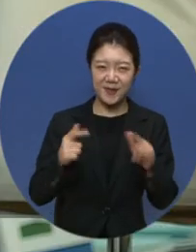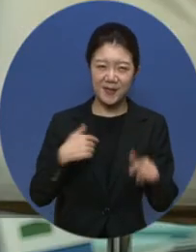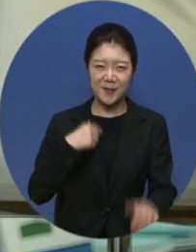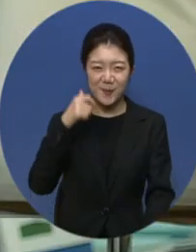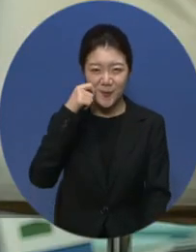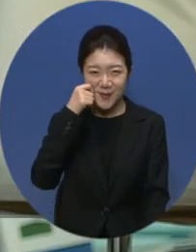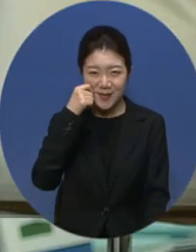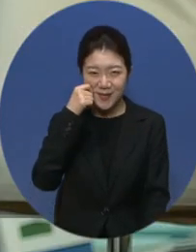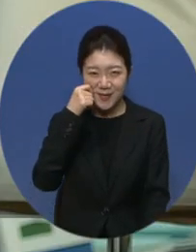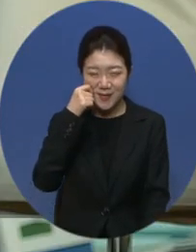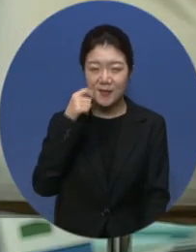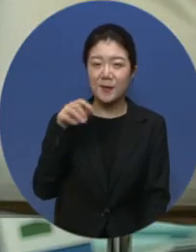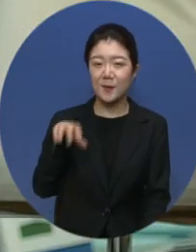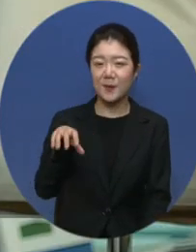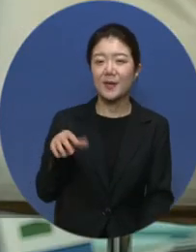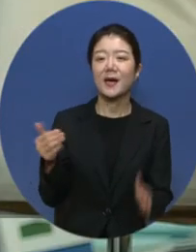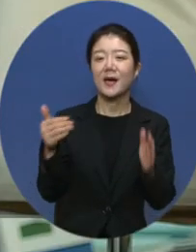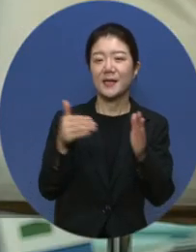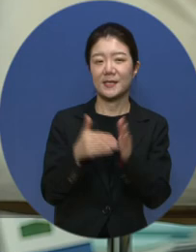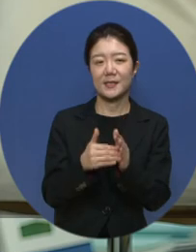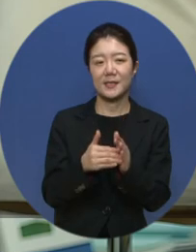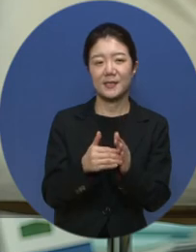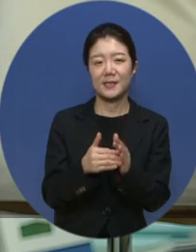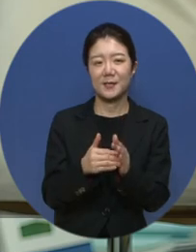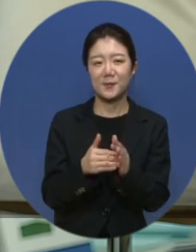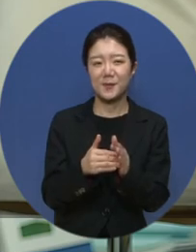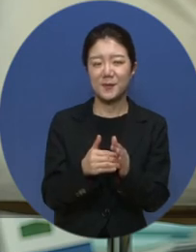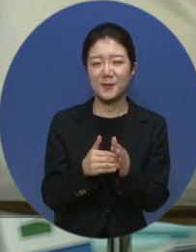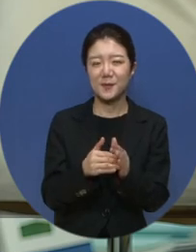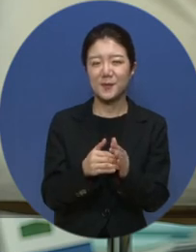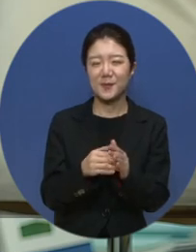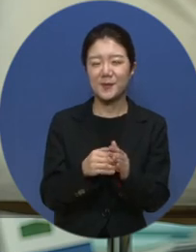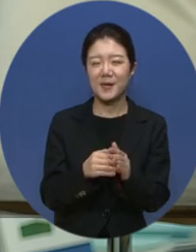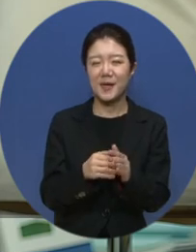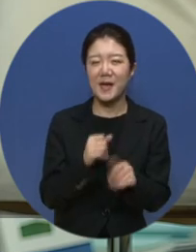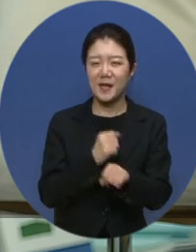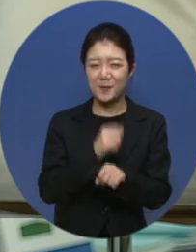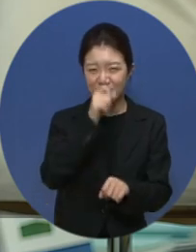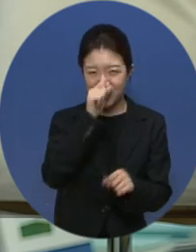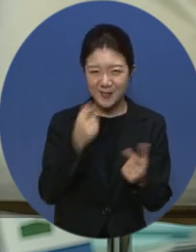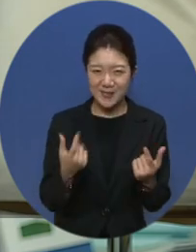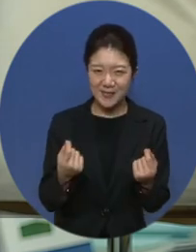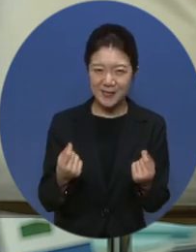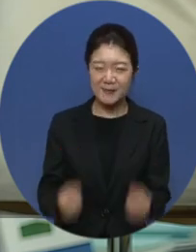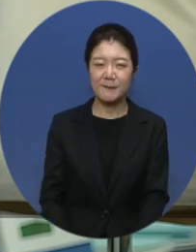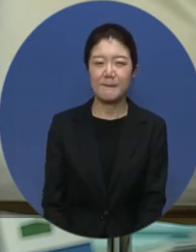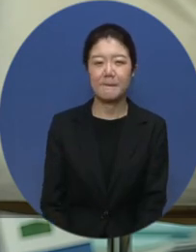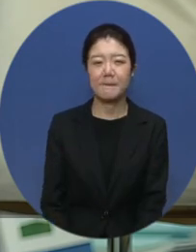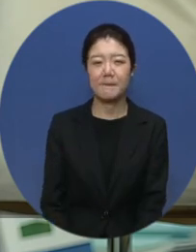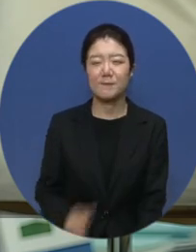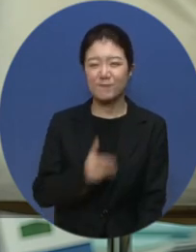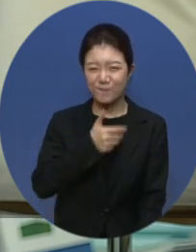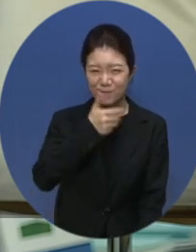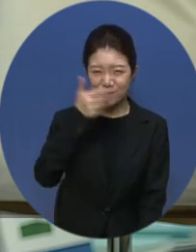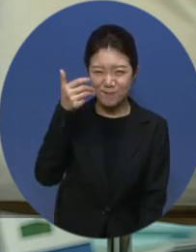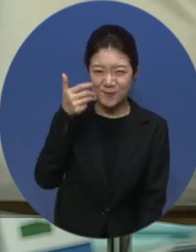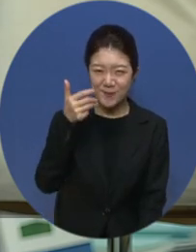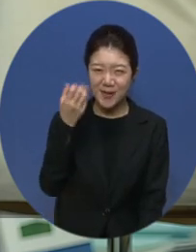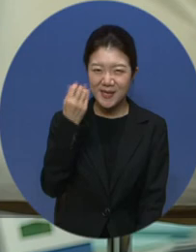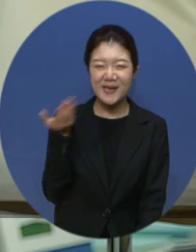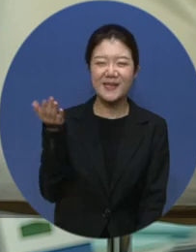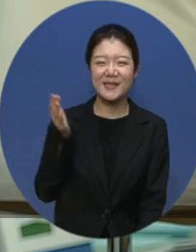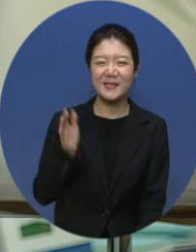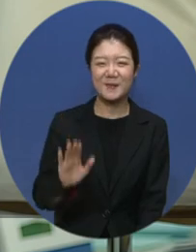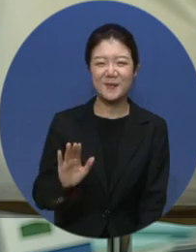못하는 분야에까지도 좀 진출해 줬으면 좋겠어요. 그게 꿈이면 좀 이상하긴